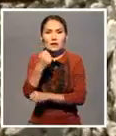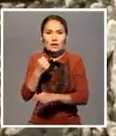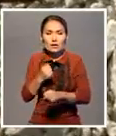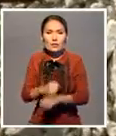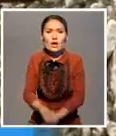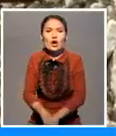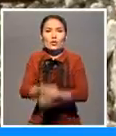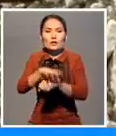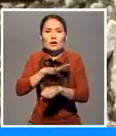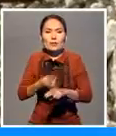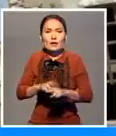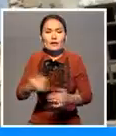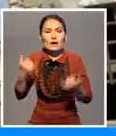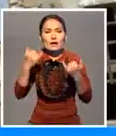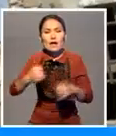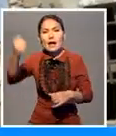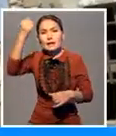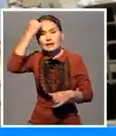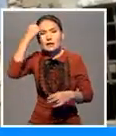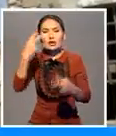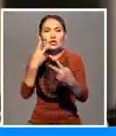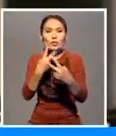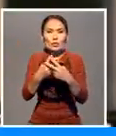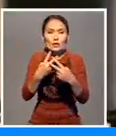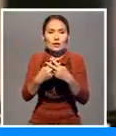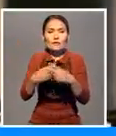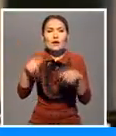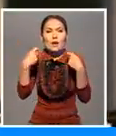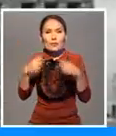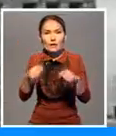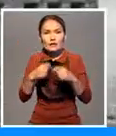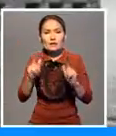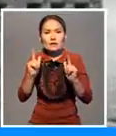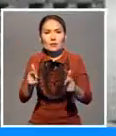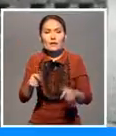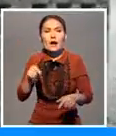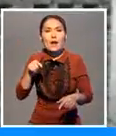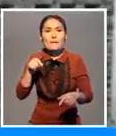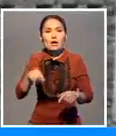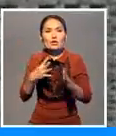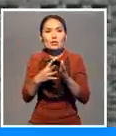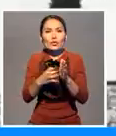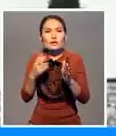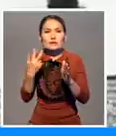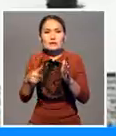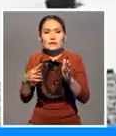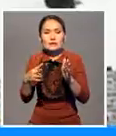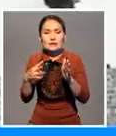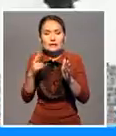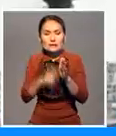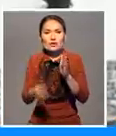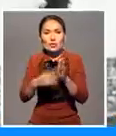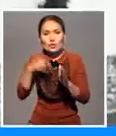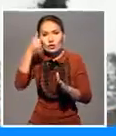отыр. Олар тоталитарлық кезеңінен қалған естелікті бастап қалпында сақтаған жөн деп есептейді. Бірақ түзеу мекемесі 1989 жылдан бері